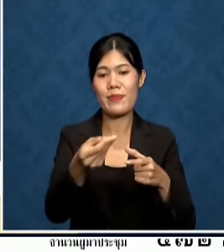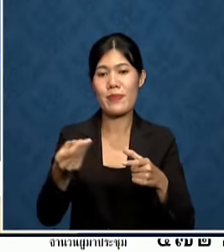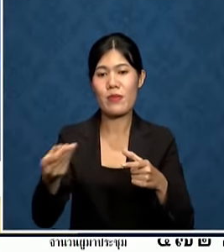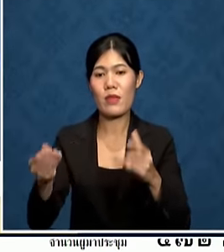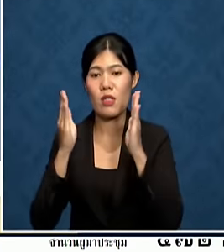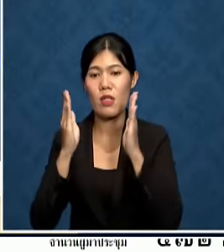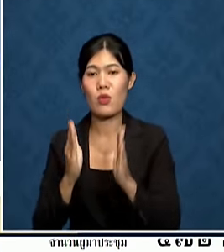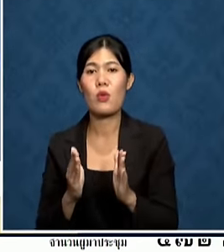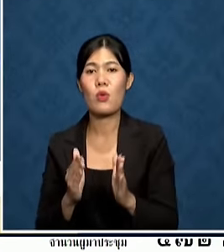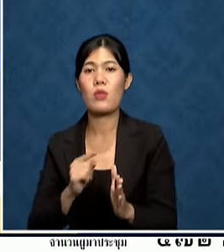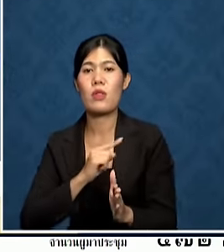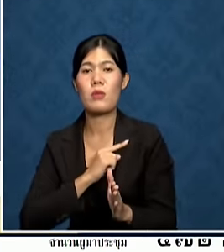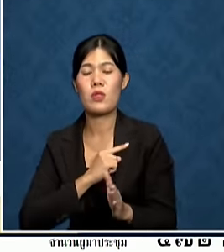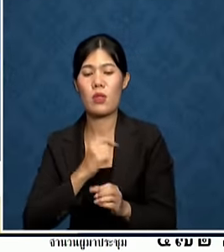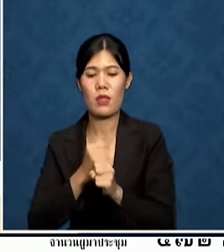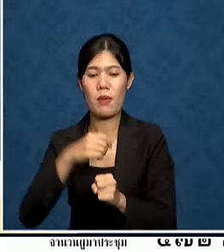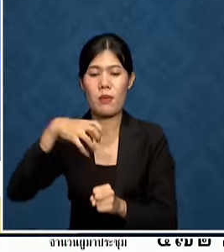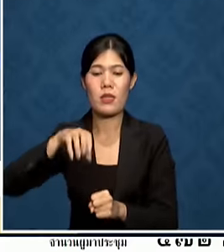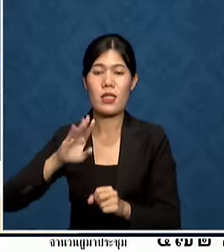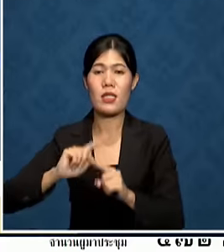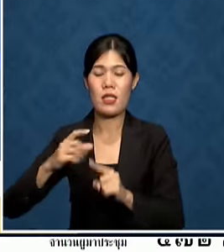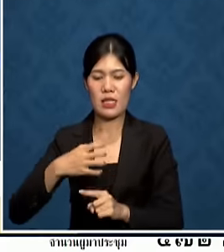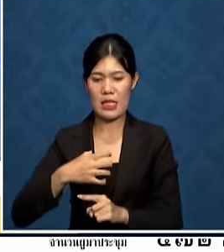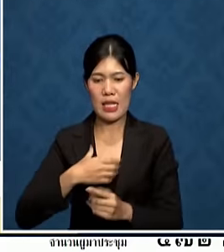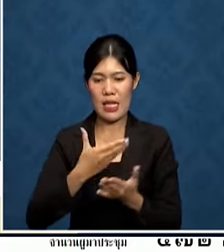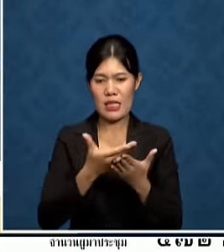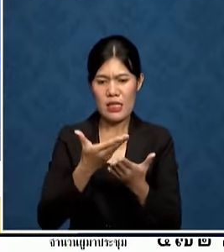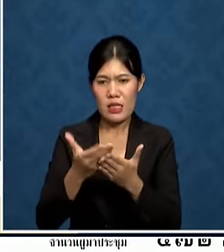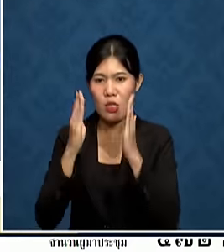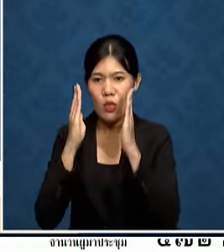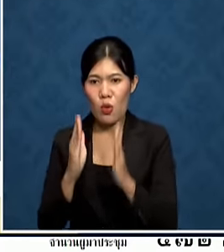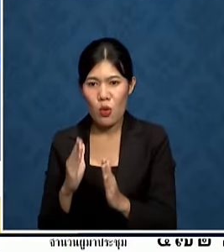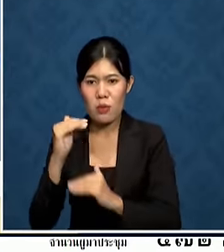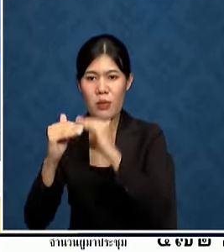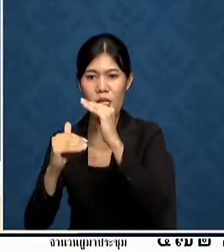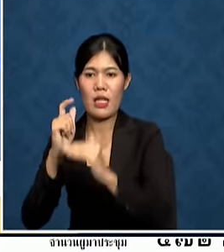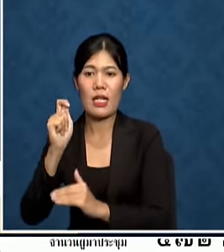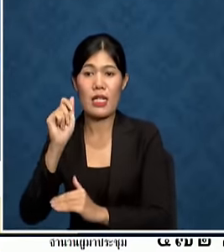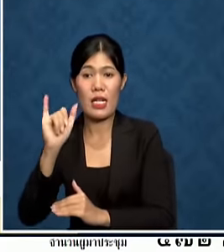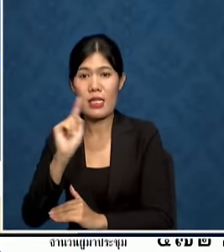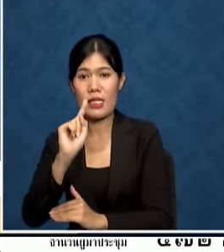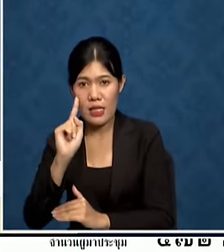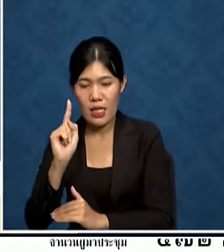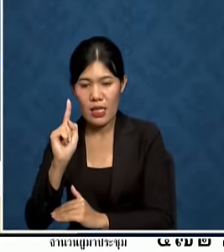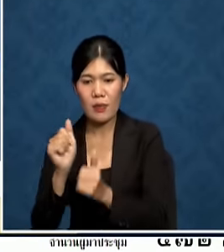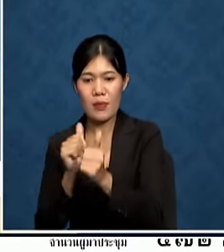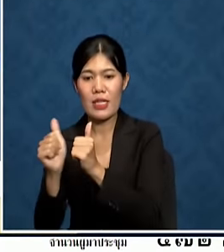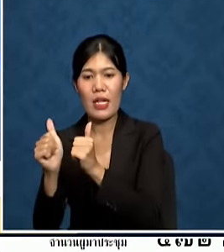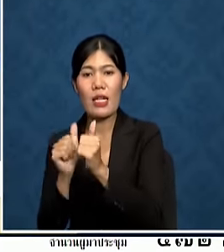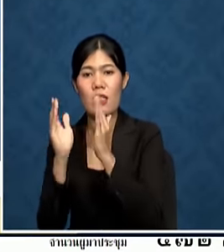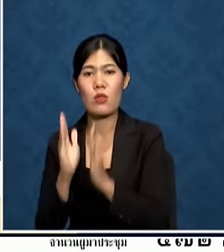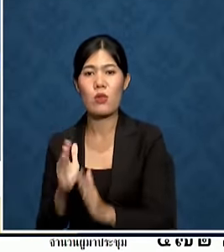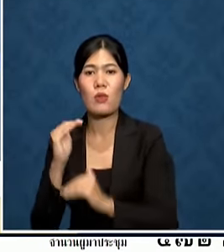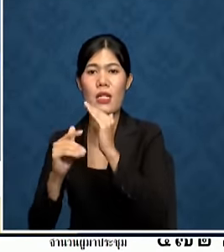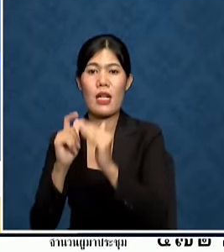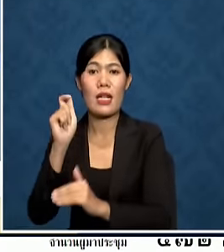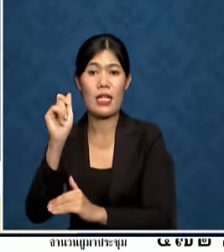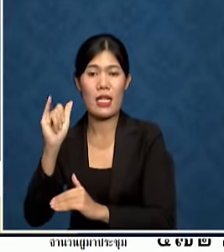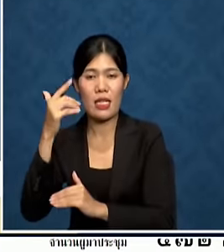ช้อปปิ้งเองเลยครับว่าอยากซื้อบริการจากผู้นา AIคนไหนสุดท้ายช่ให้เกิดการแข่งขันผู้พัฒนา AIของไทยเก่ง